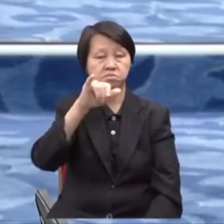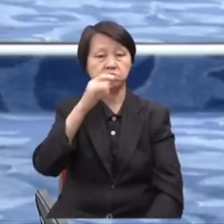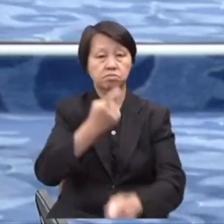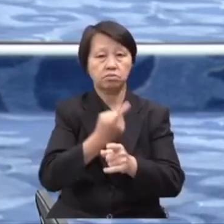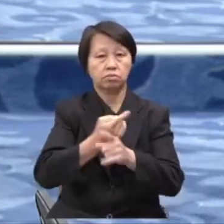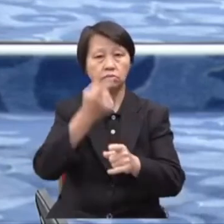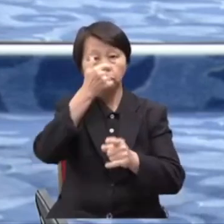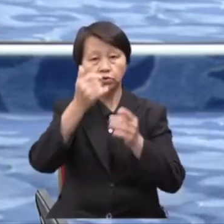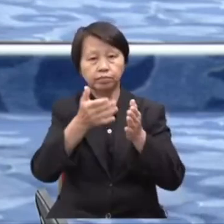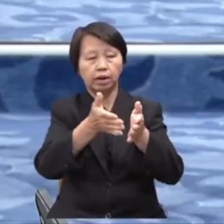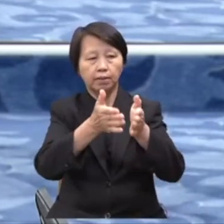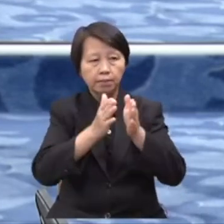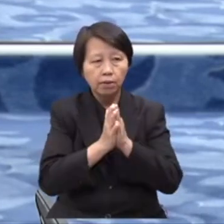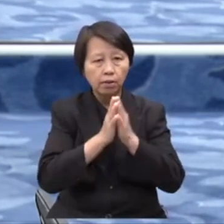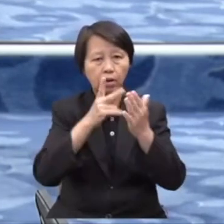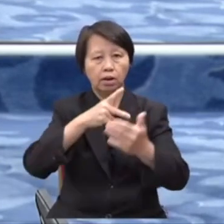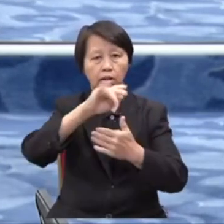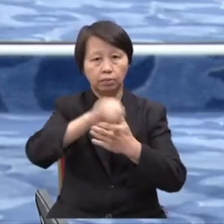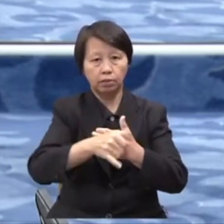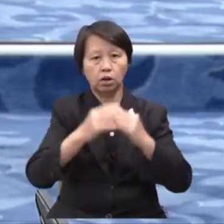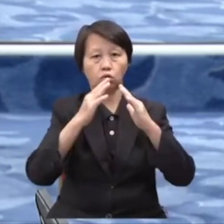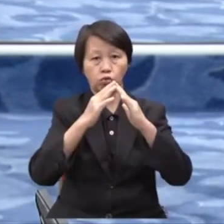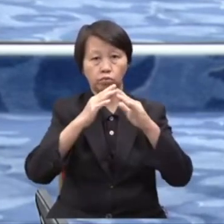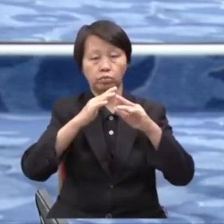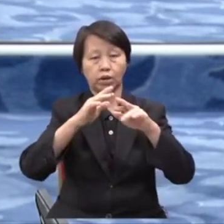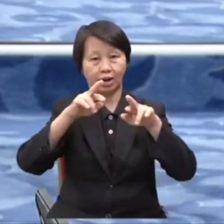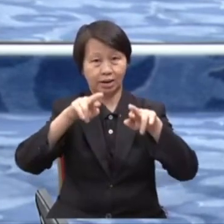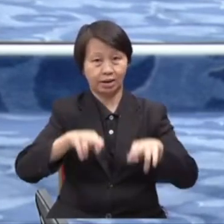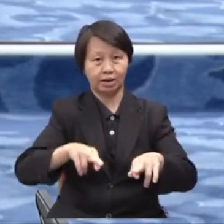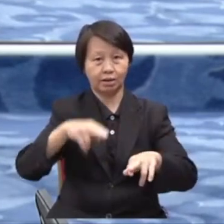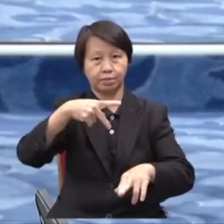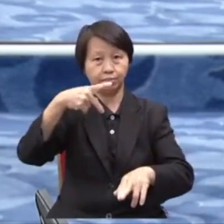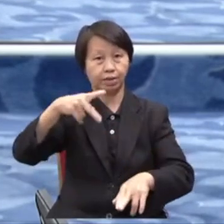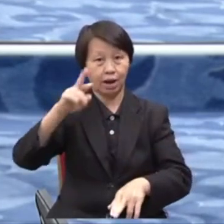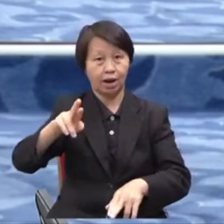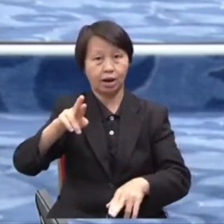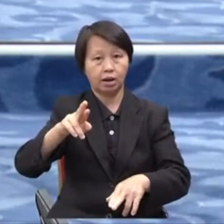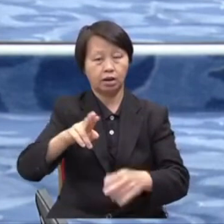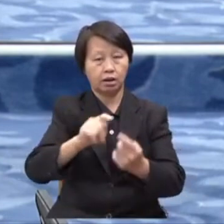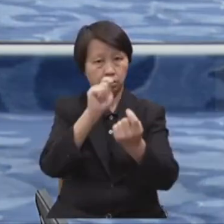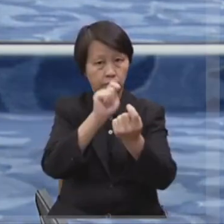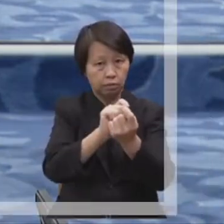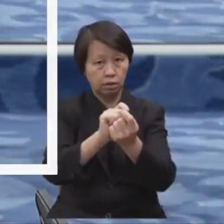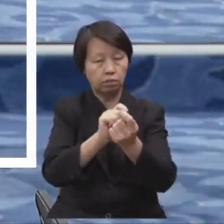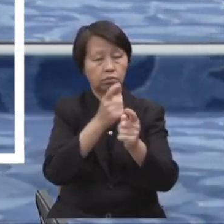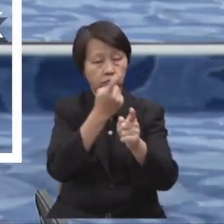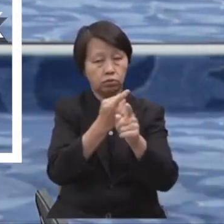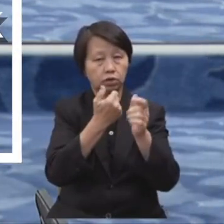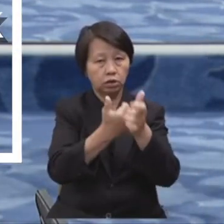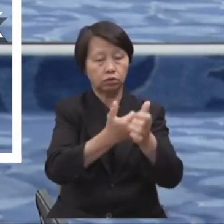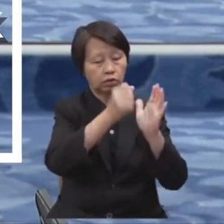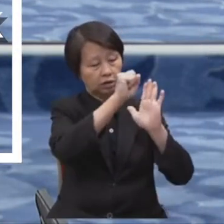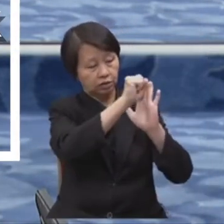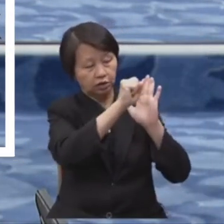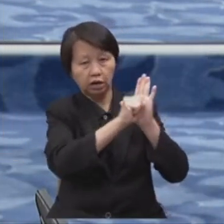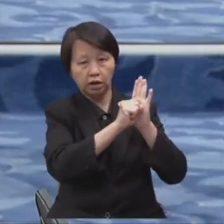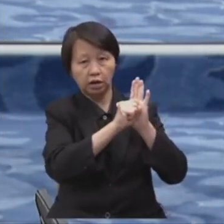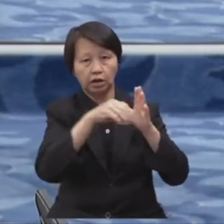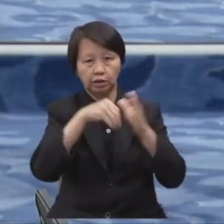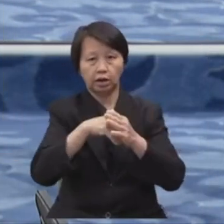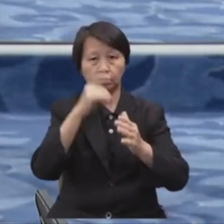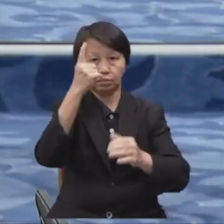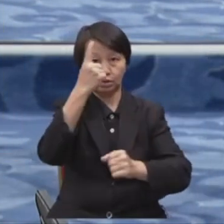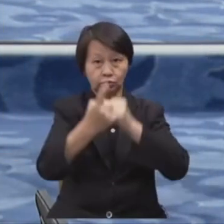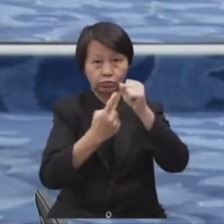permohonan untuk Project perumahan rakyat yang menempati syarat dalam setahun